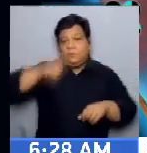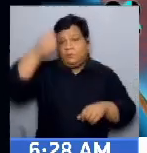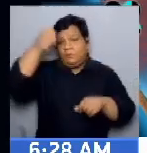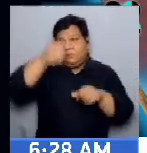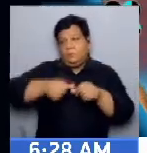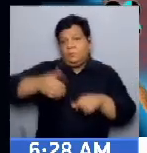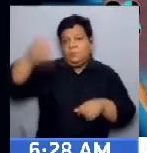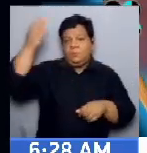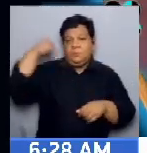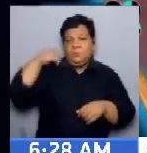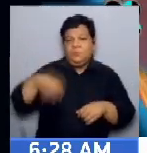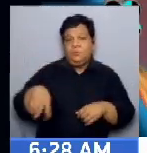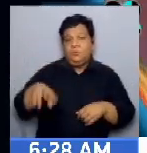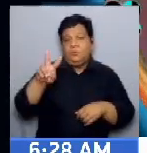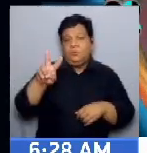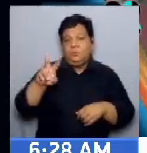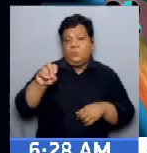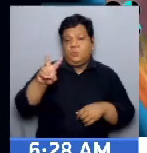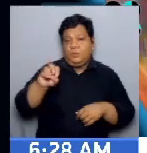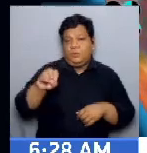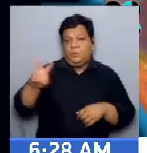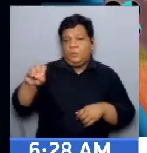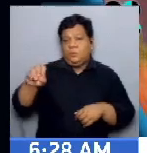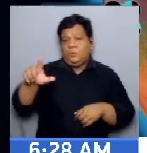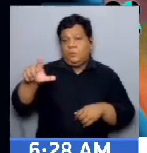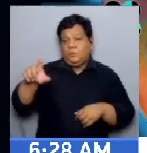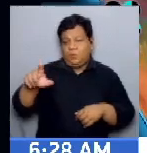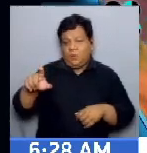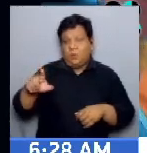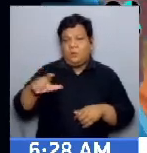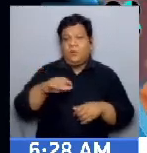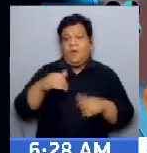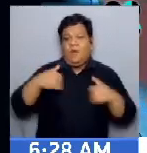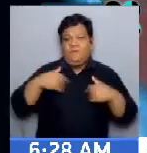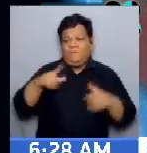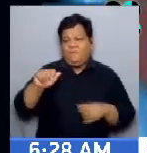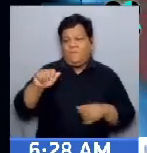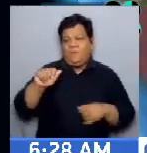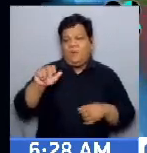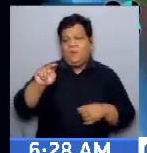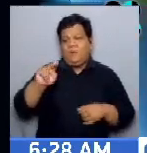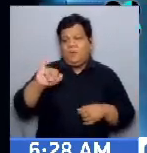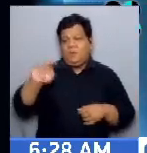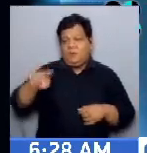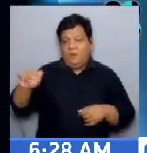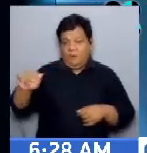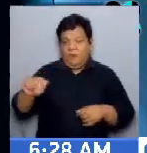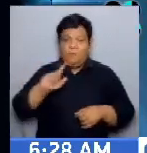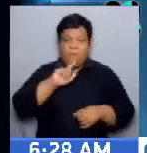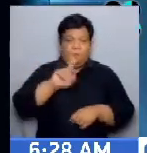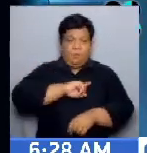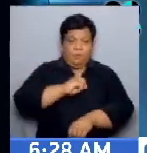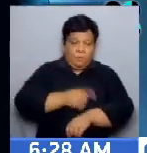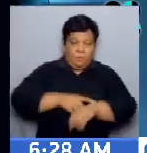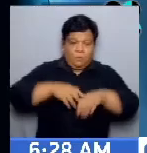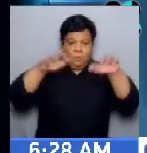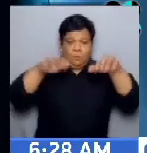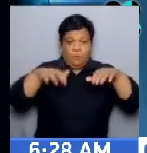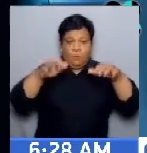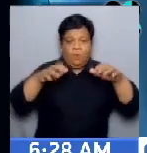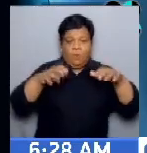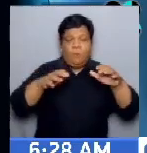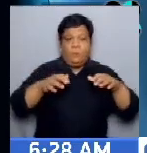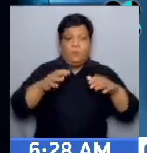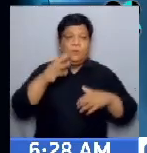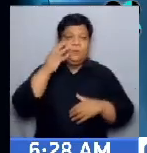2020-2021 at itinuturing namang huling record ng isang malakas na La Nina ang naranasan sa bansa noon pong